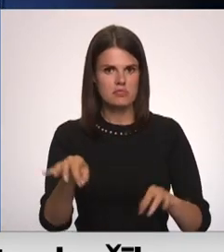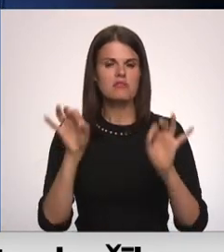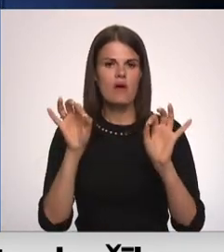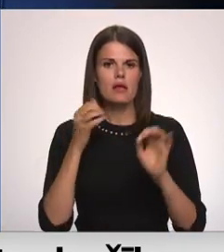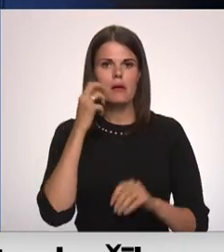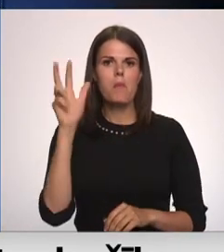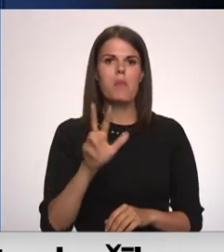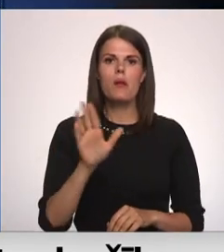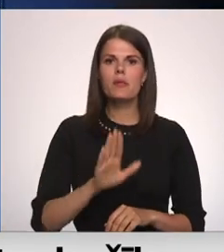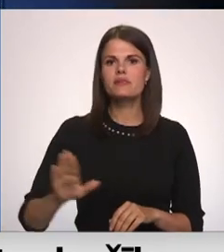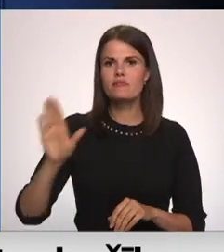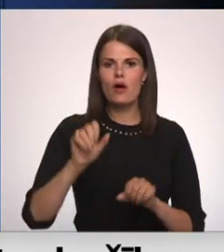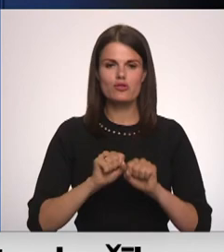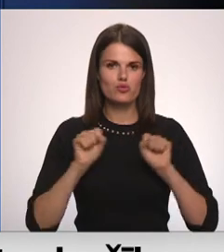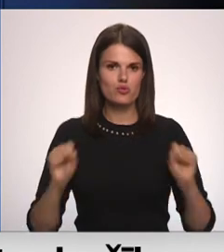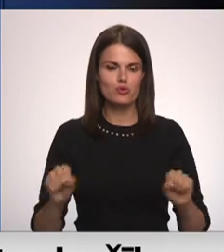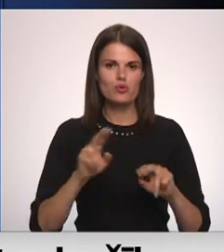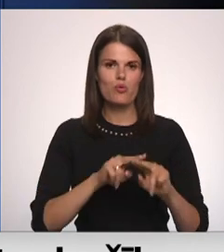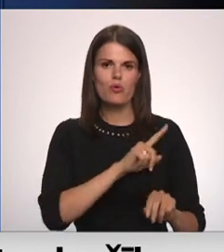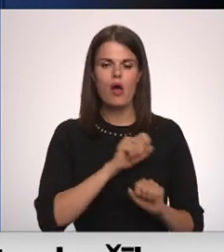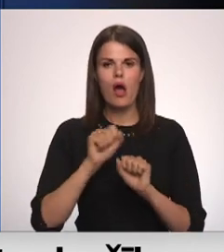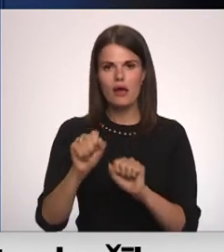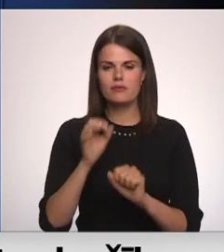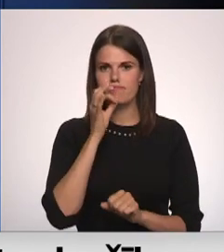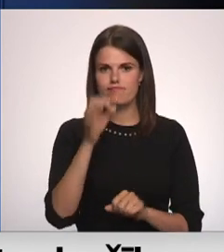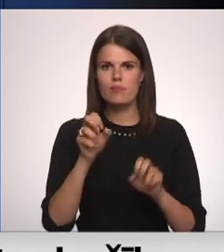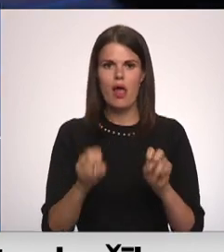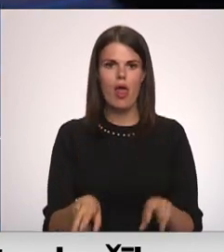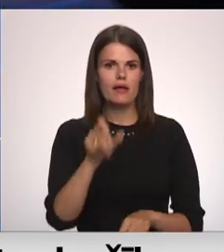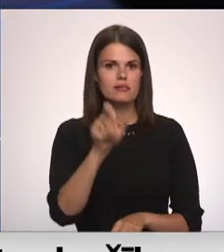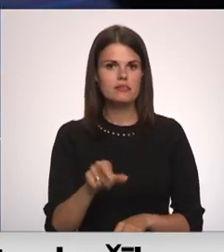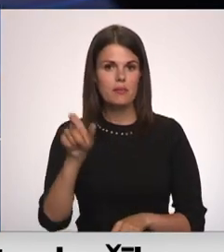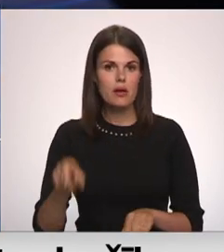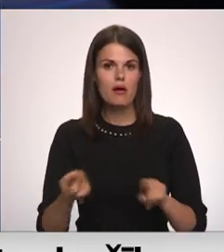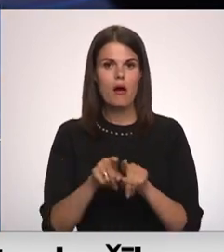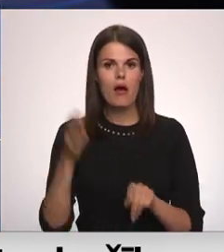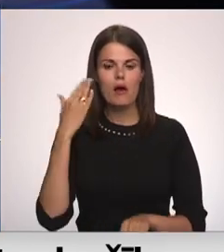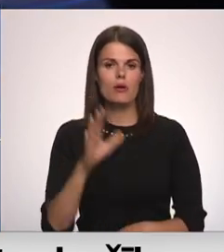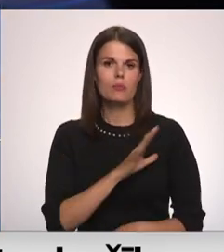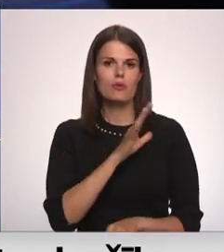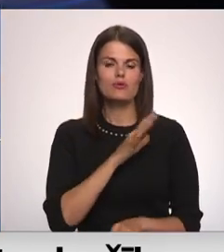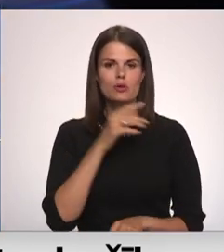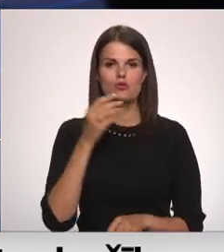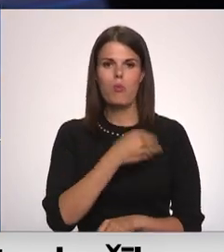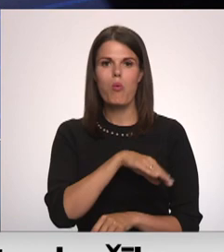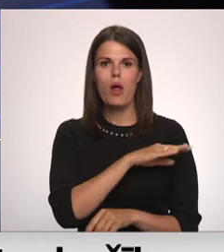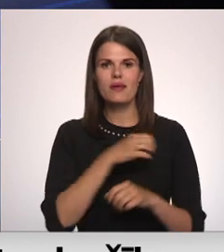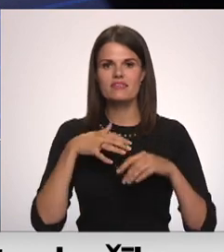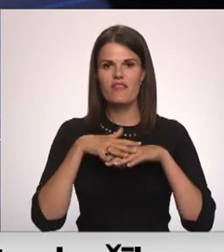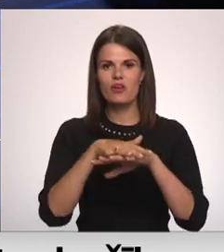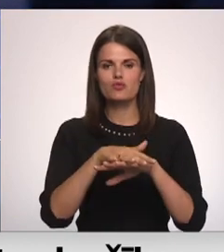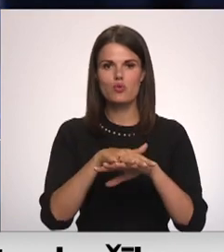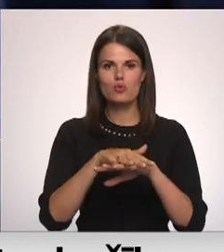Baltijas valstu drošībā un aizsardzībā, norādīja fórumā sastapti eksperti. Arī bijušais Polijas infrastruktūras